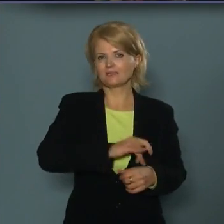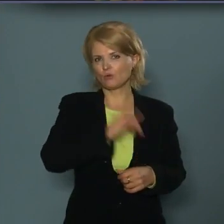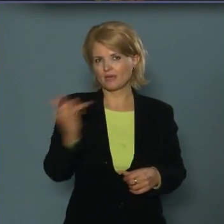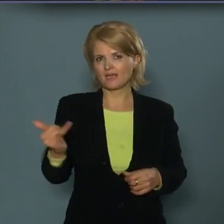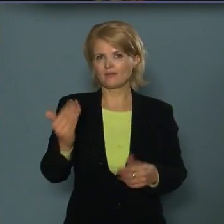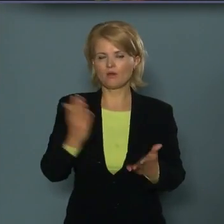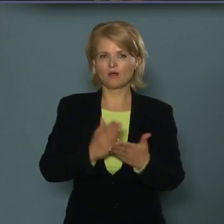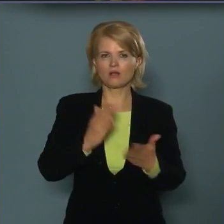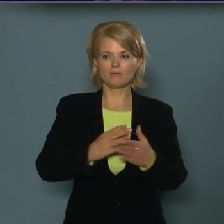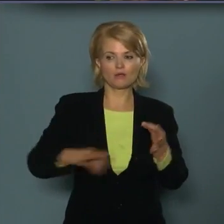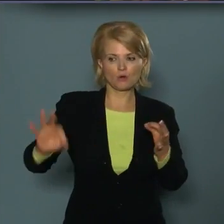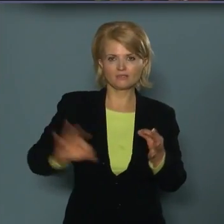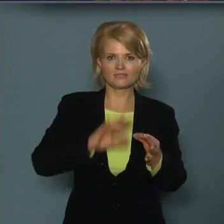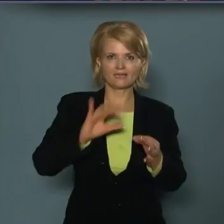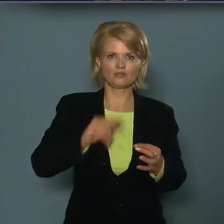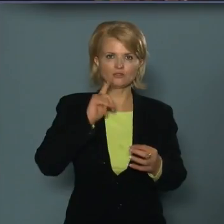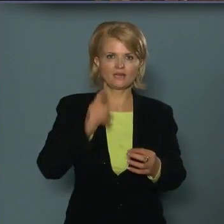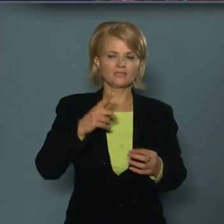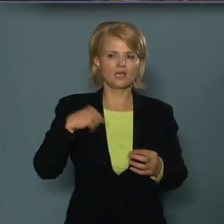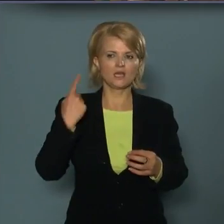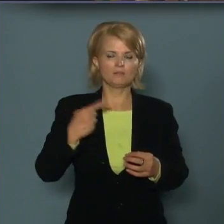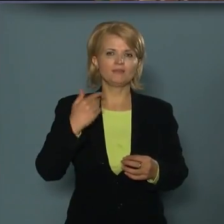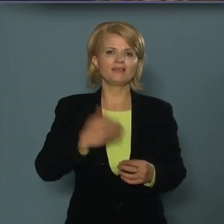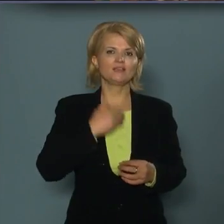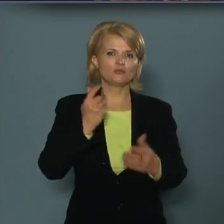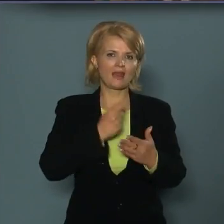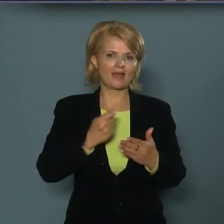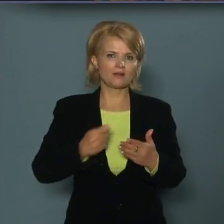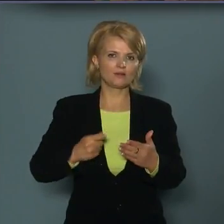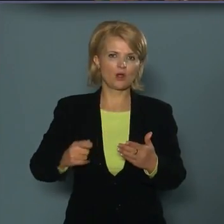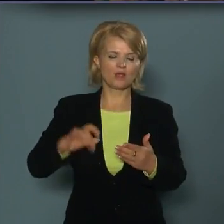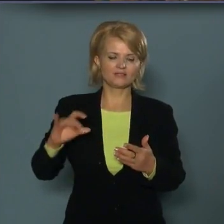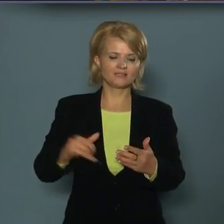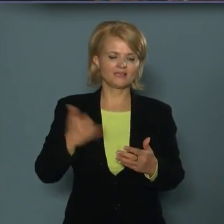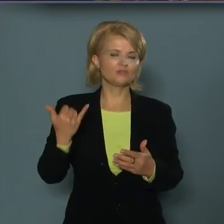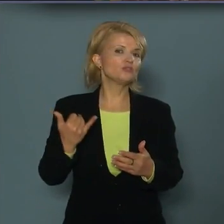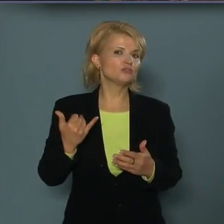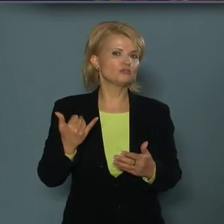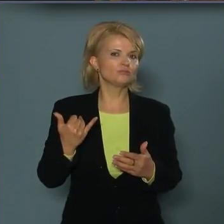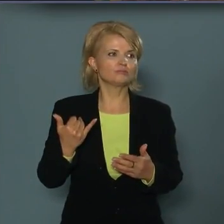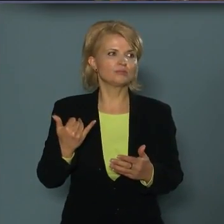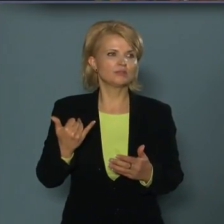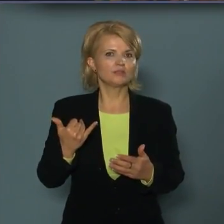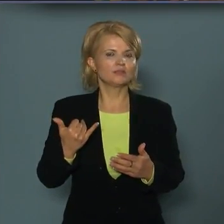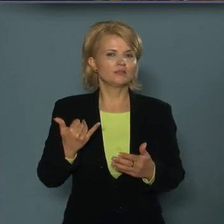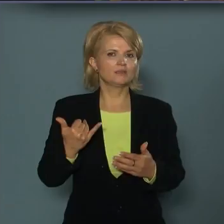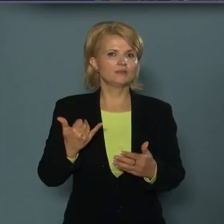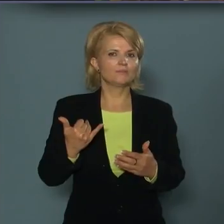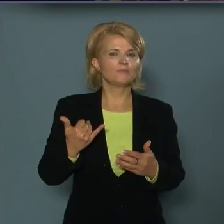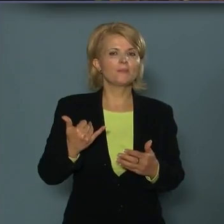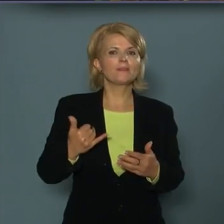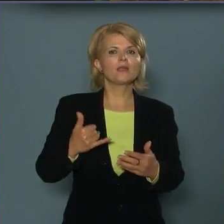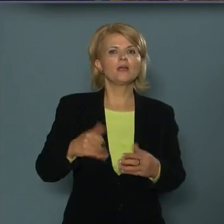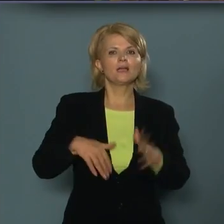alkalmából, koncertek is. A mi iskolánk egy rajz és